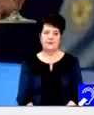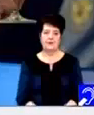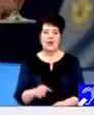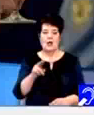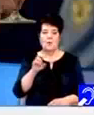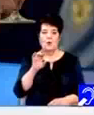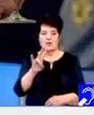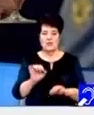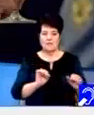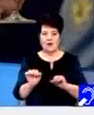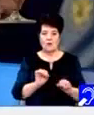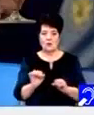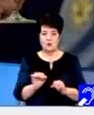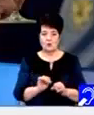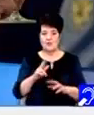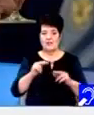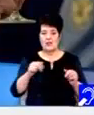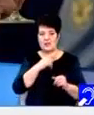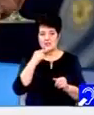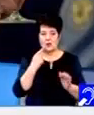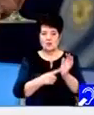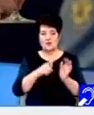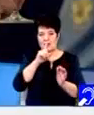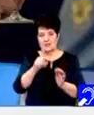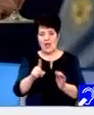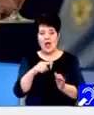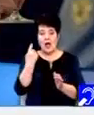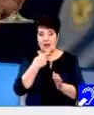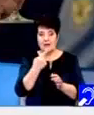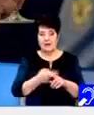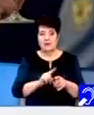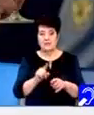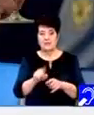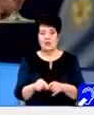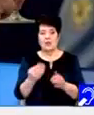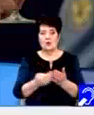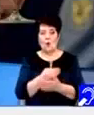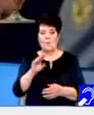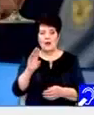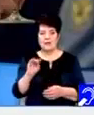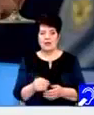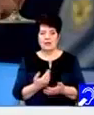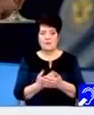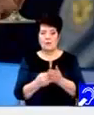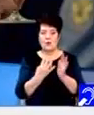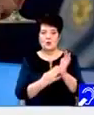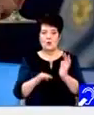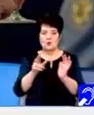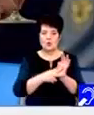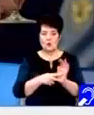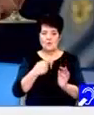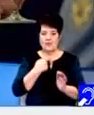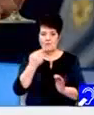Vladimir Putin va conduce Federația Rusă încă 6 ani după ce ieri și-a asigurat un nou mandat de președinte. După numărarea aproape 98%